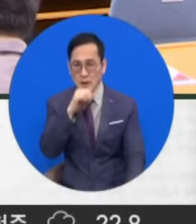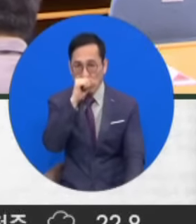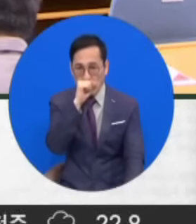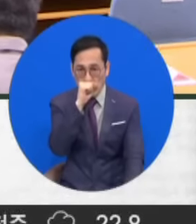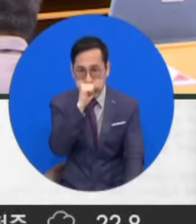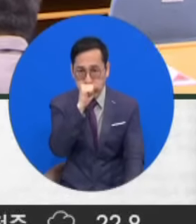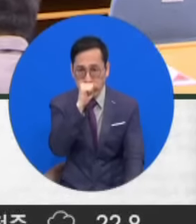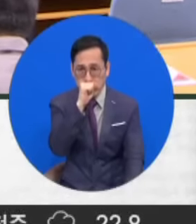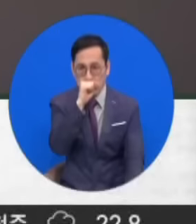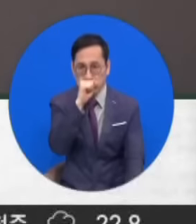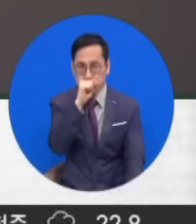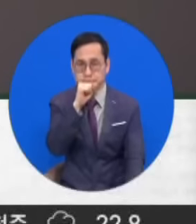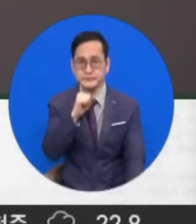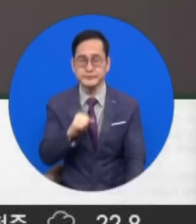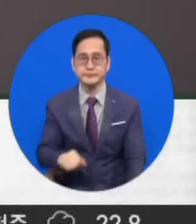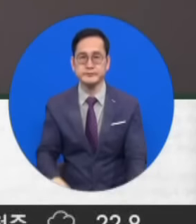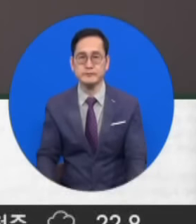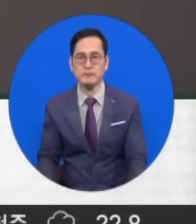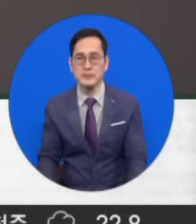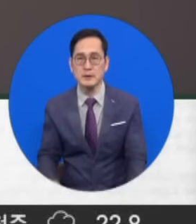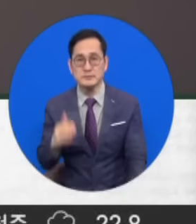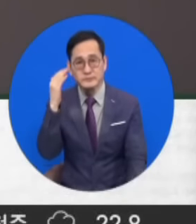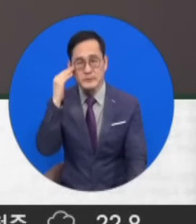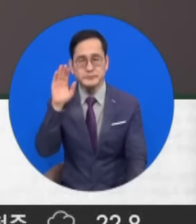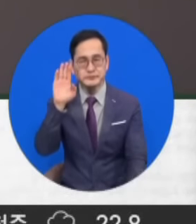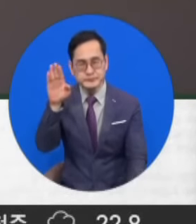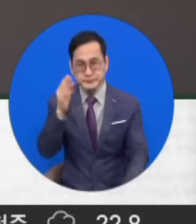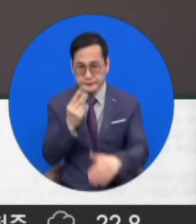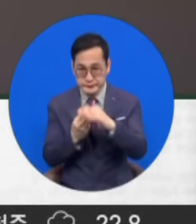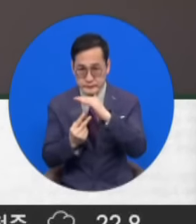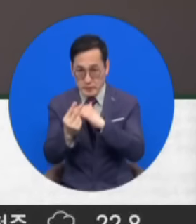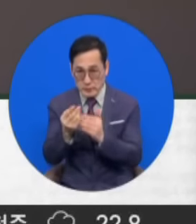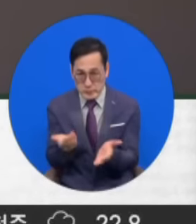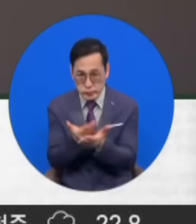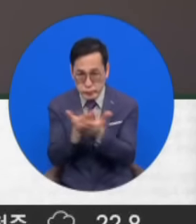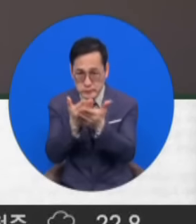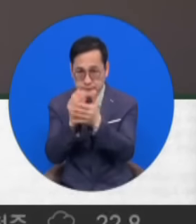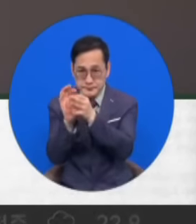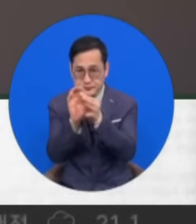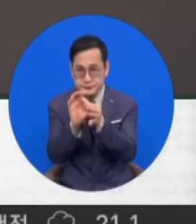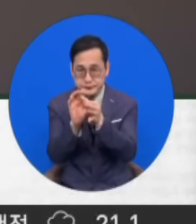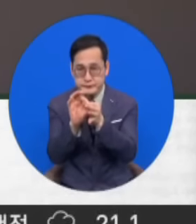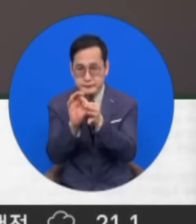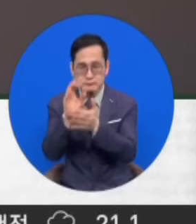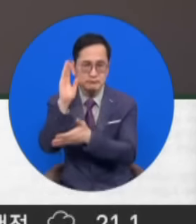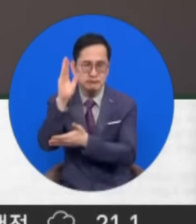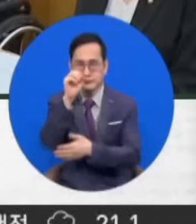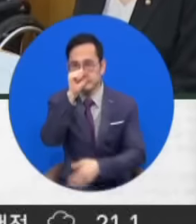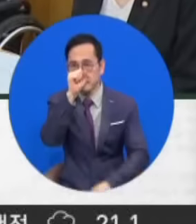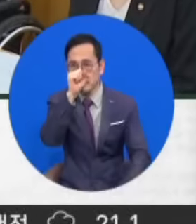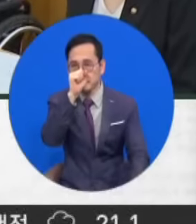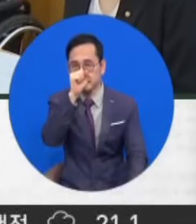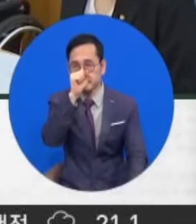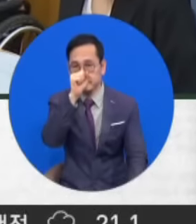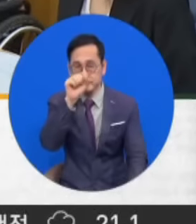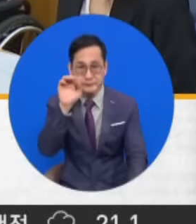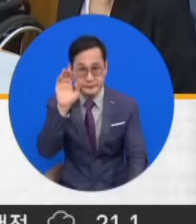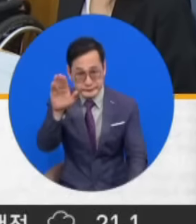우리 당의 미래, 대한민국의 미래, 미래 비전을 이야기합니다. 미래 비전을 이야기하고 누가 더 그